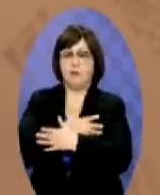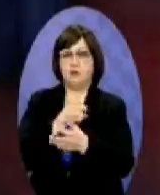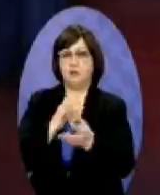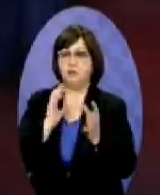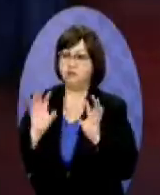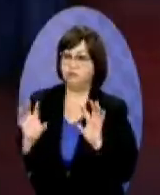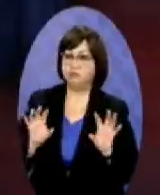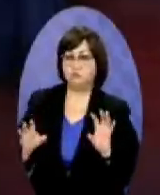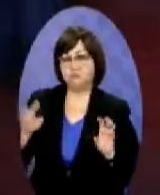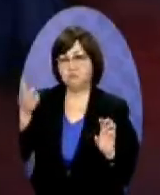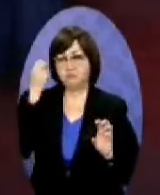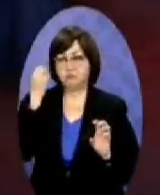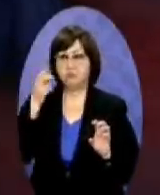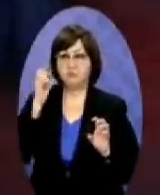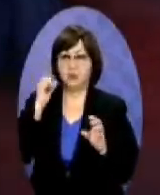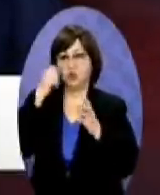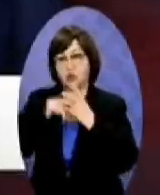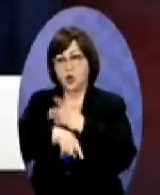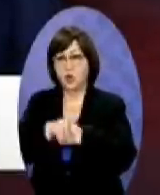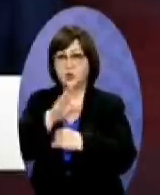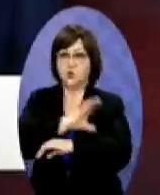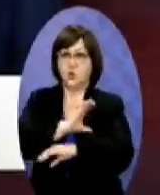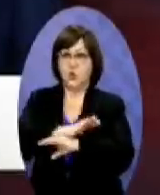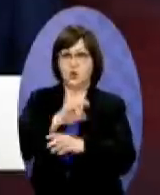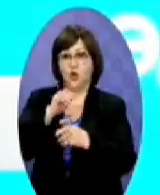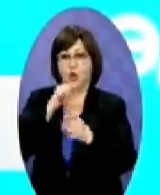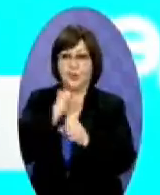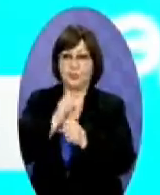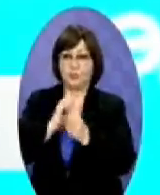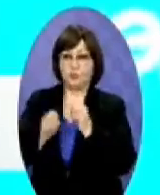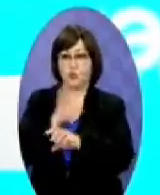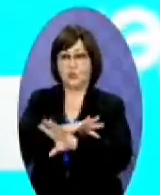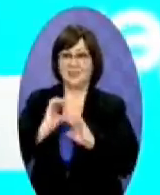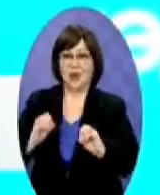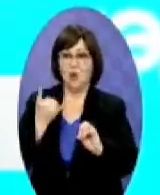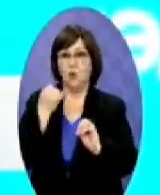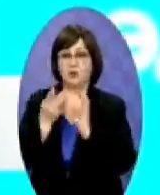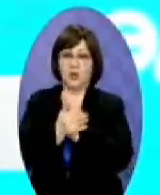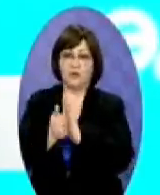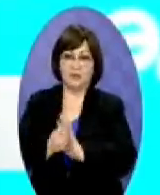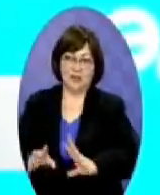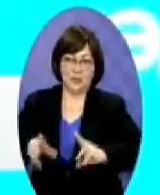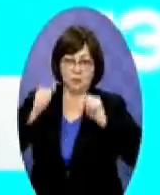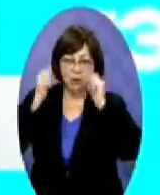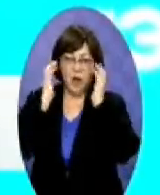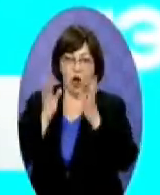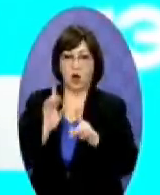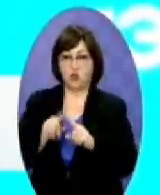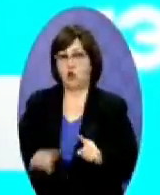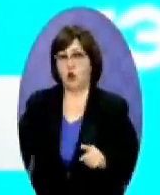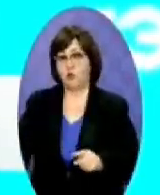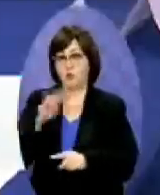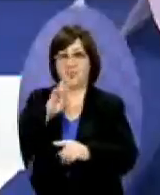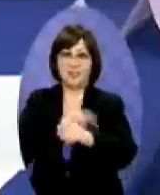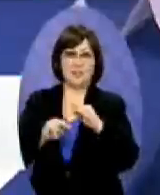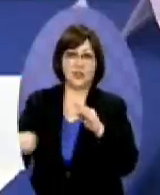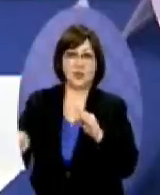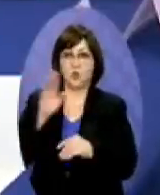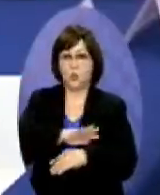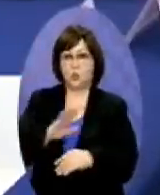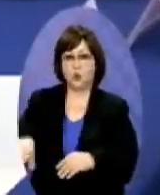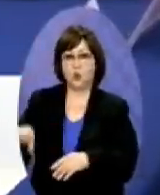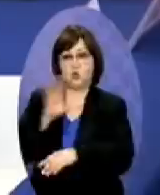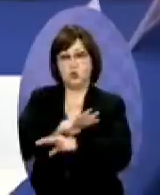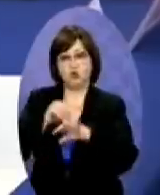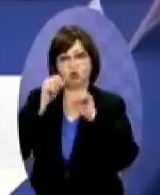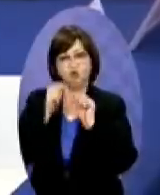тэнд ажиллах боловсон хүчнийг сургуультанд хамруулж ур чадварыг нь нэмэгдүүлэхэд анхаарах юм байна. Мөн хөдөө орон нутгийн цэцэрлэгийн хүүхдийн сургуультанд